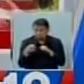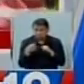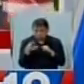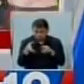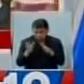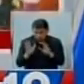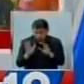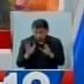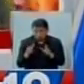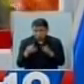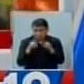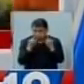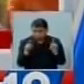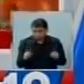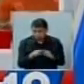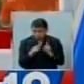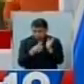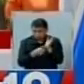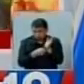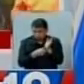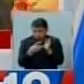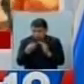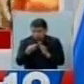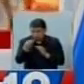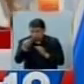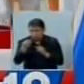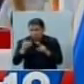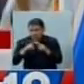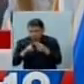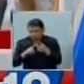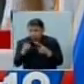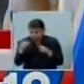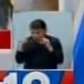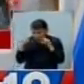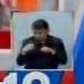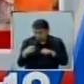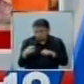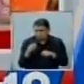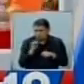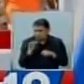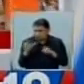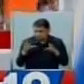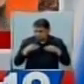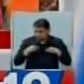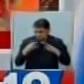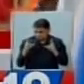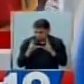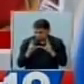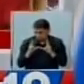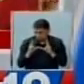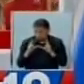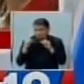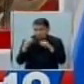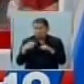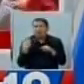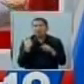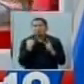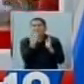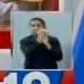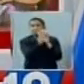wala silang makukuhang mga resibo doon sa kanila mga pinirma, mga balota. Yes, Mel? San? Wala